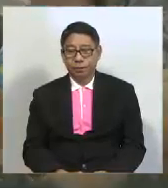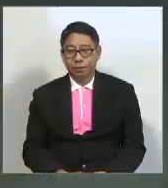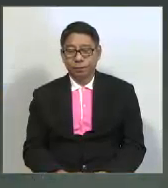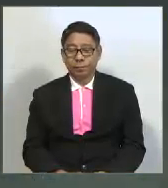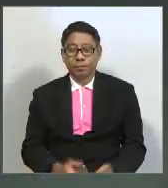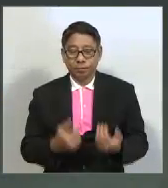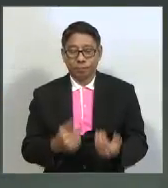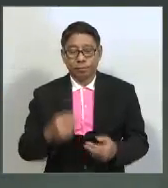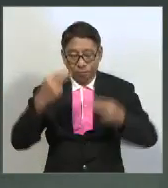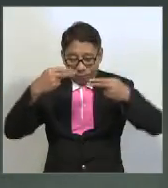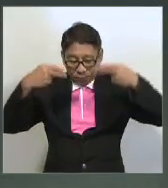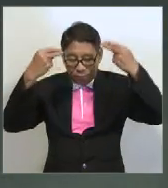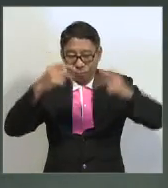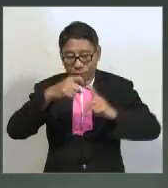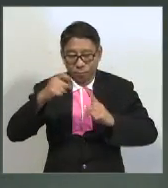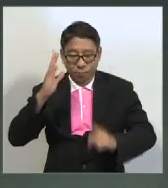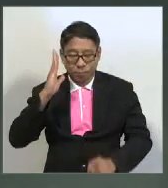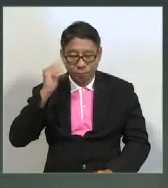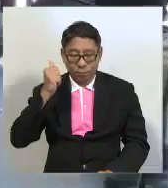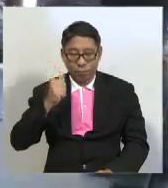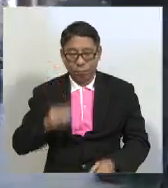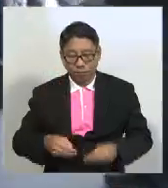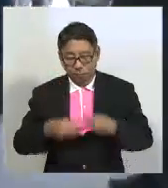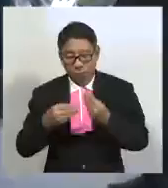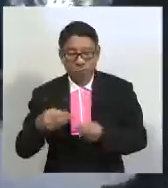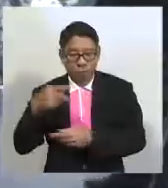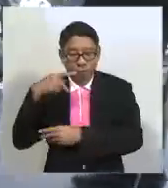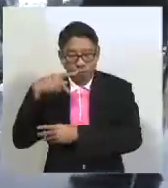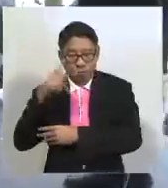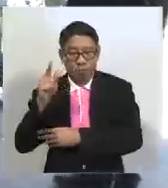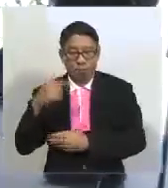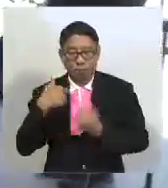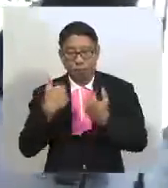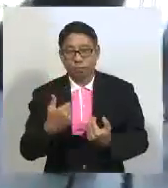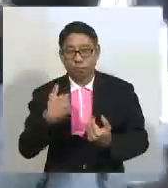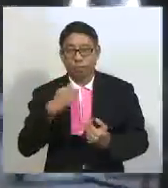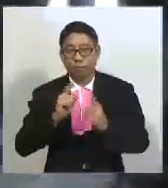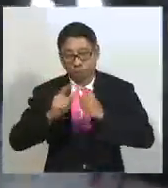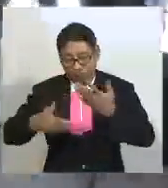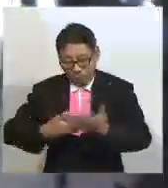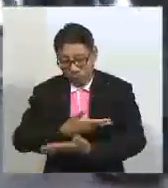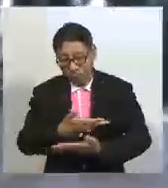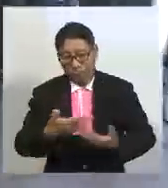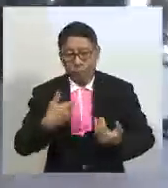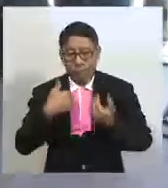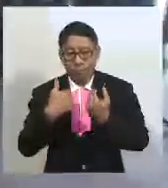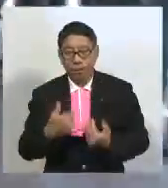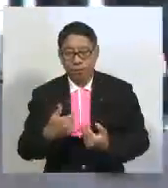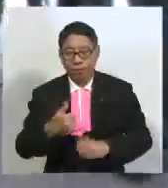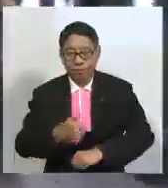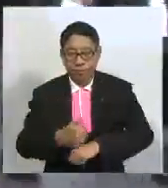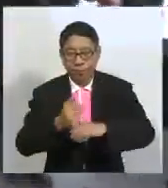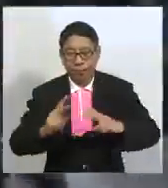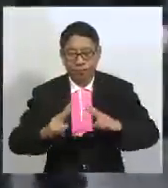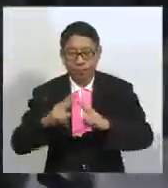้ก็ถือว่าเป็นความเป็นห่วงจากคุณพ่อปรินาก็แล้วกันนะครับส่งไปถึงคุณปรินาเอาละครับในระหว่างการพูดคุยก็ว่ากันไปนะครับท่านอธิบ